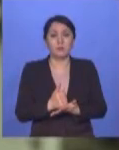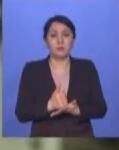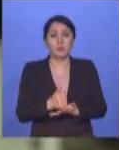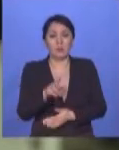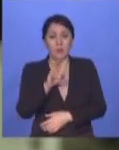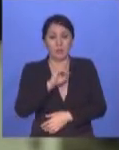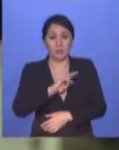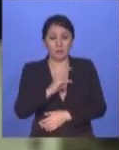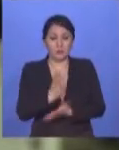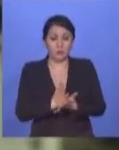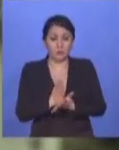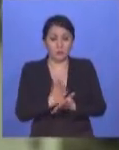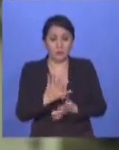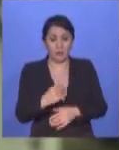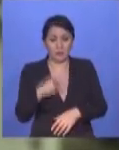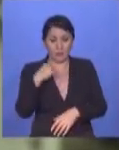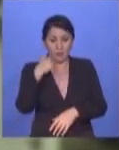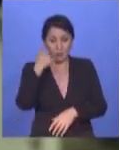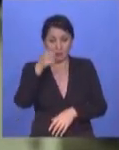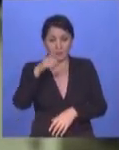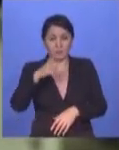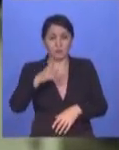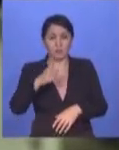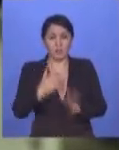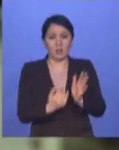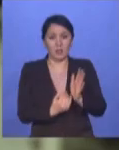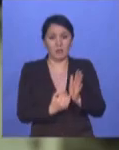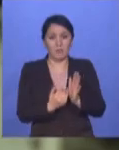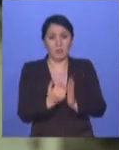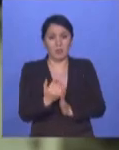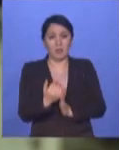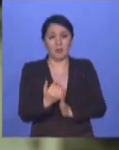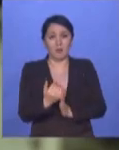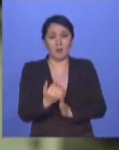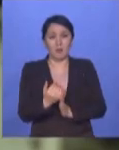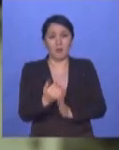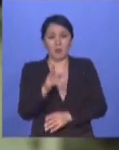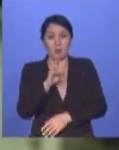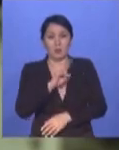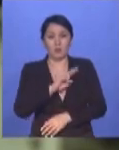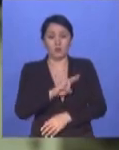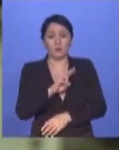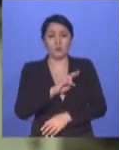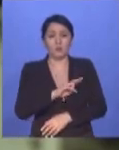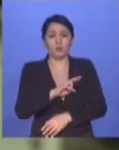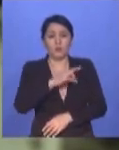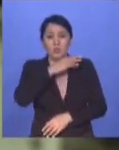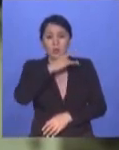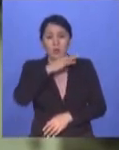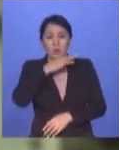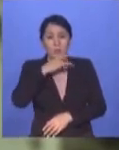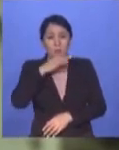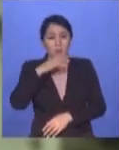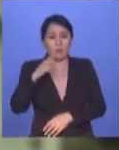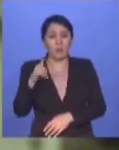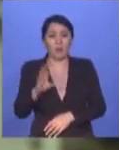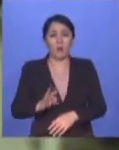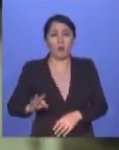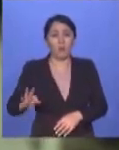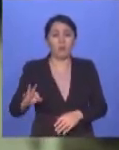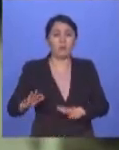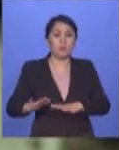еңбек өтілі 5 жылдан артық болу керек. Соның ішінде жұмыс барысында көптеген